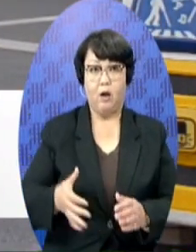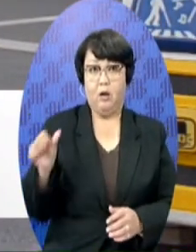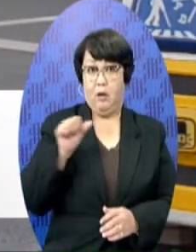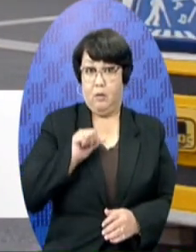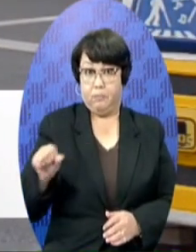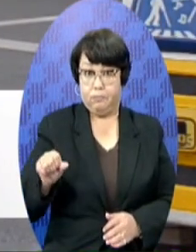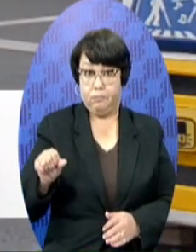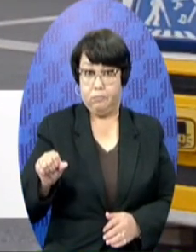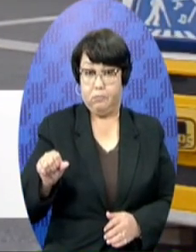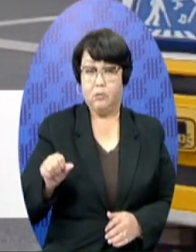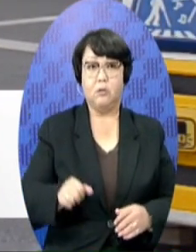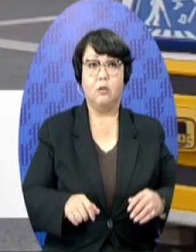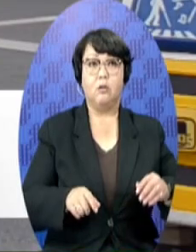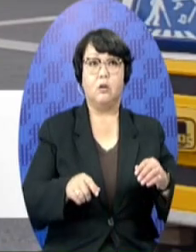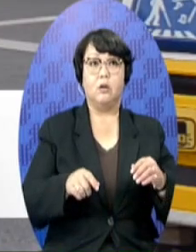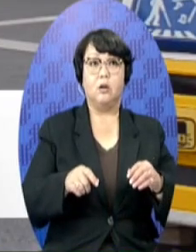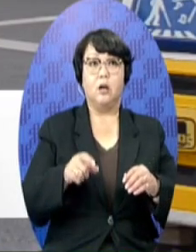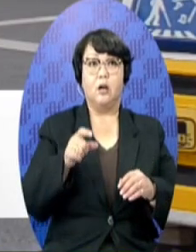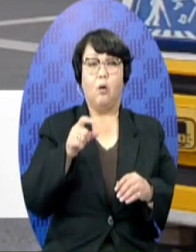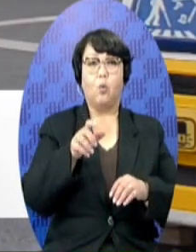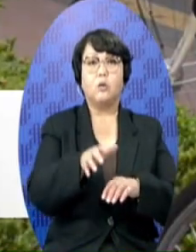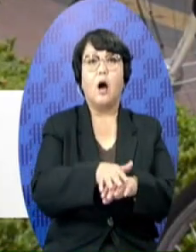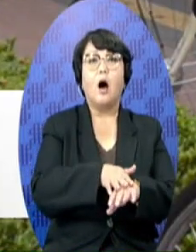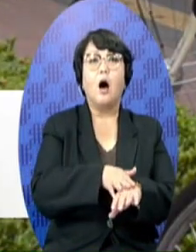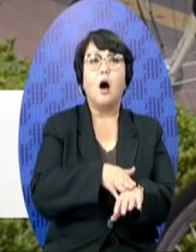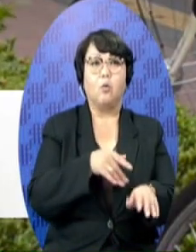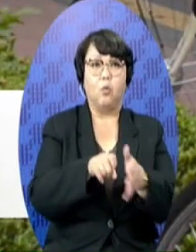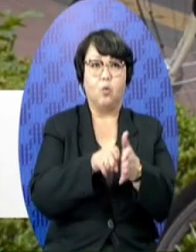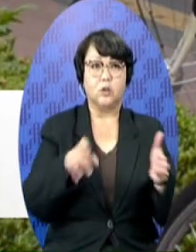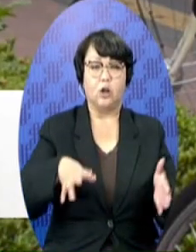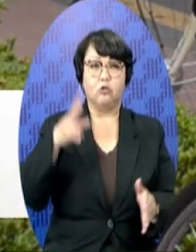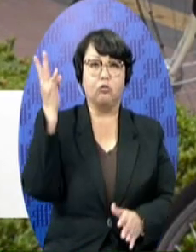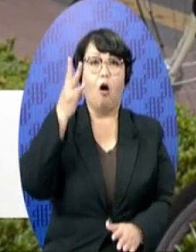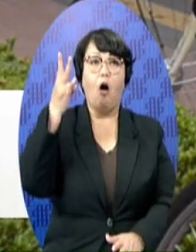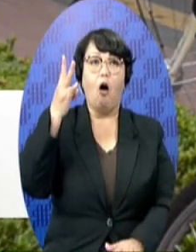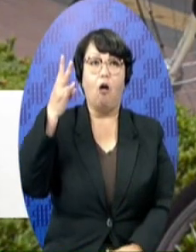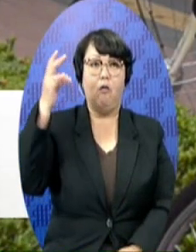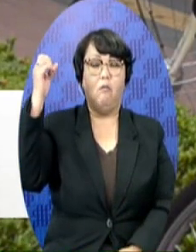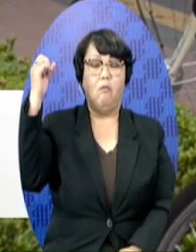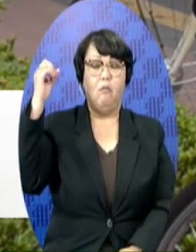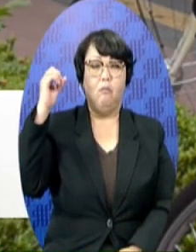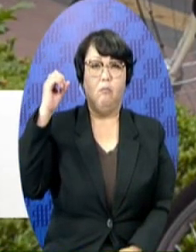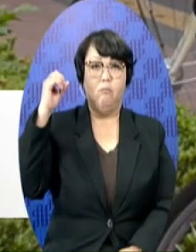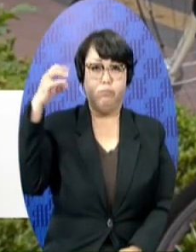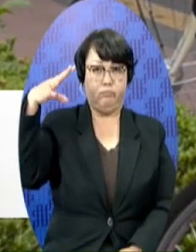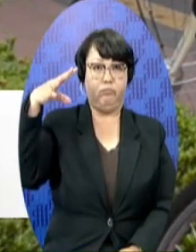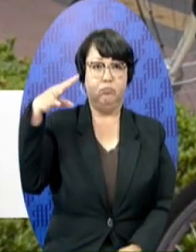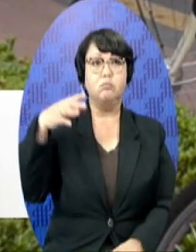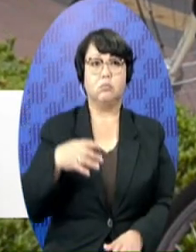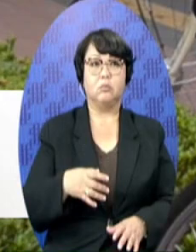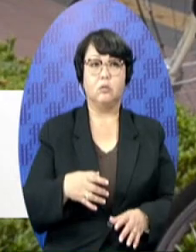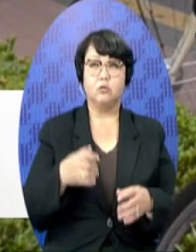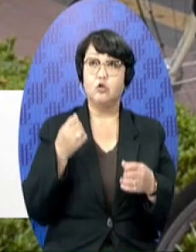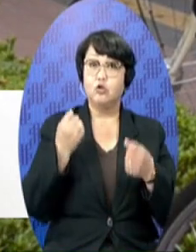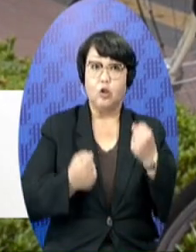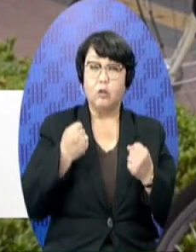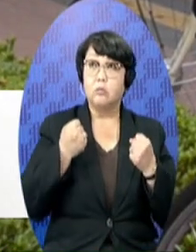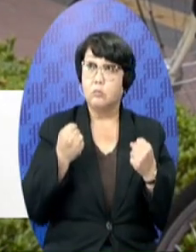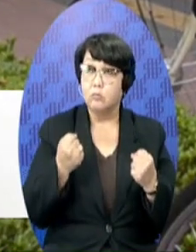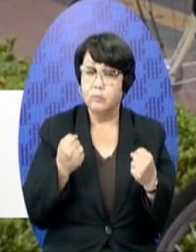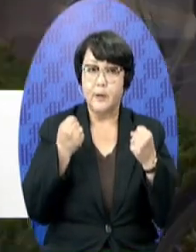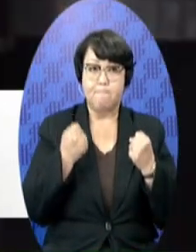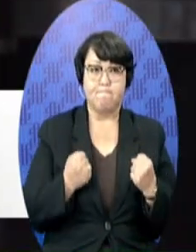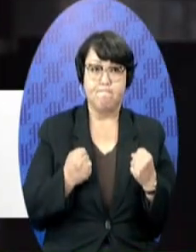ажилласнаар одоо энгийн хугацаанаас илүү урт хугацаанд одоо ногоон гэрэл асдаг. За мөн ногоон гэрэл асхын хажуугаар одоо дуут